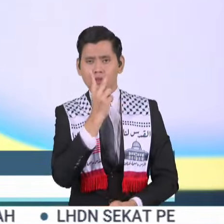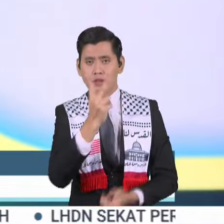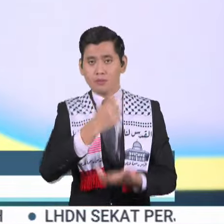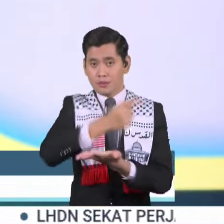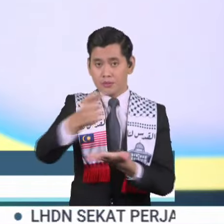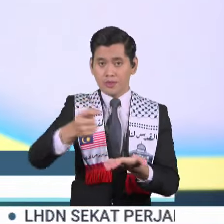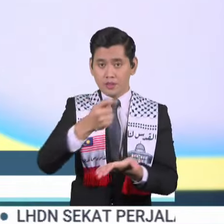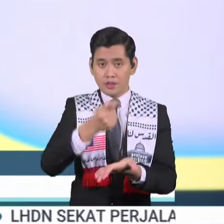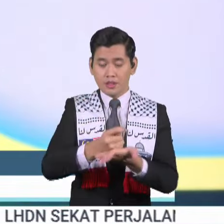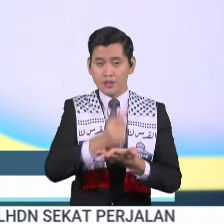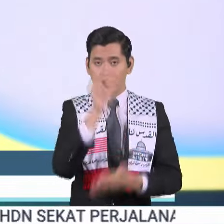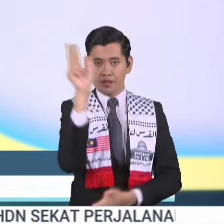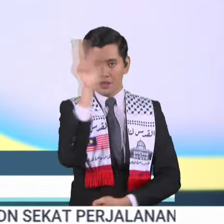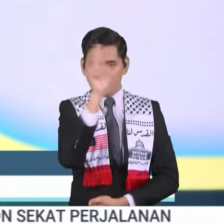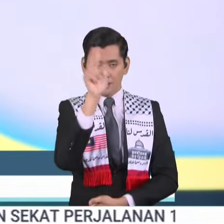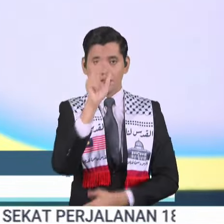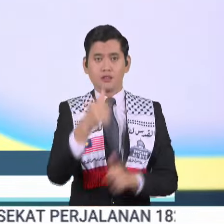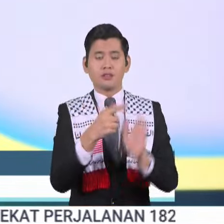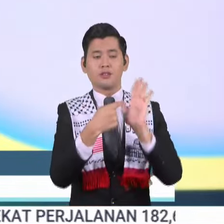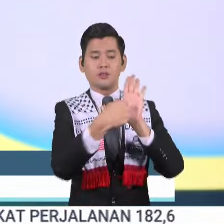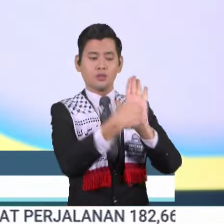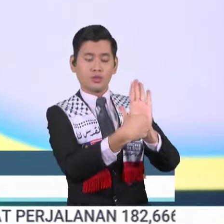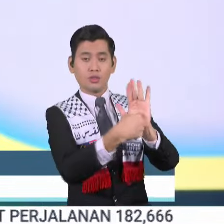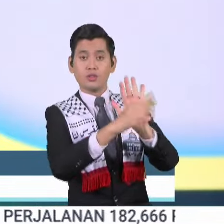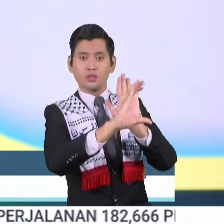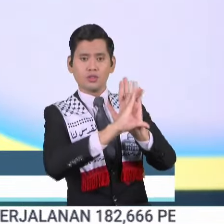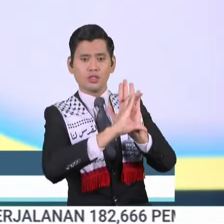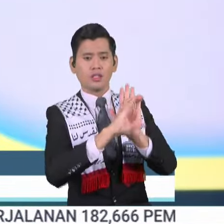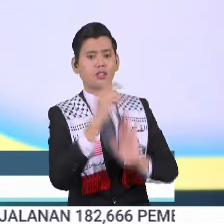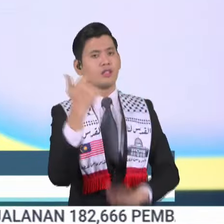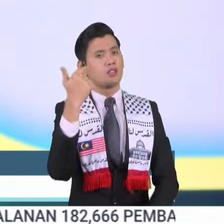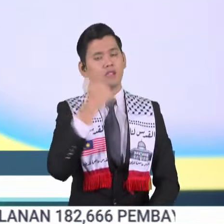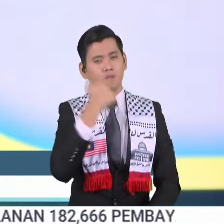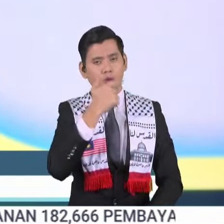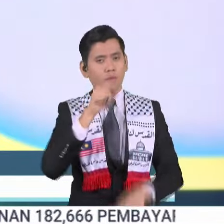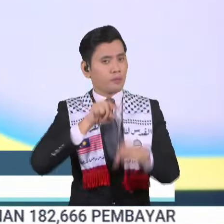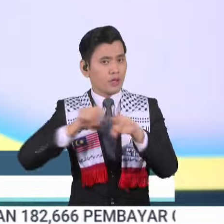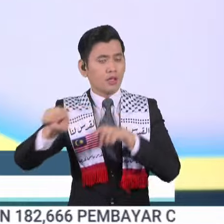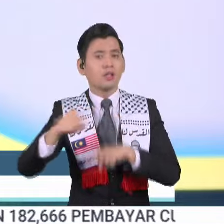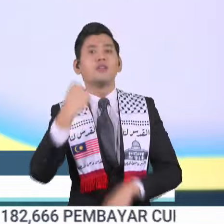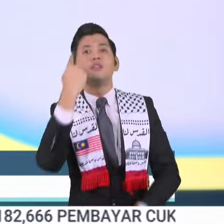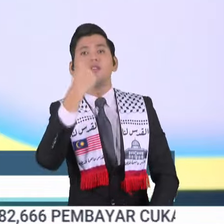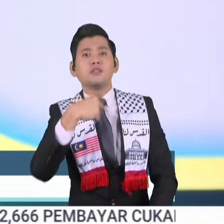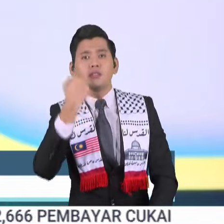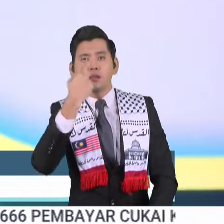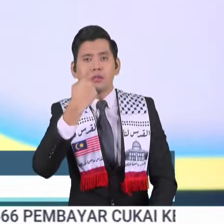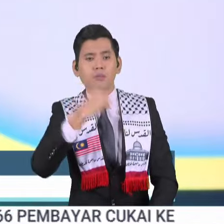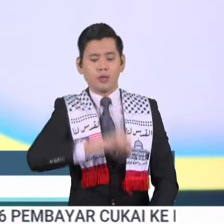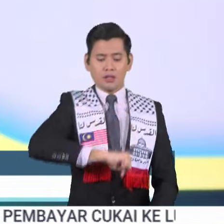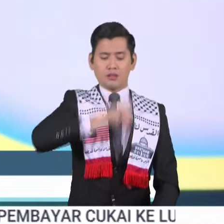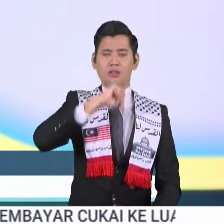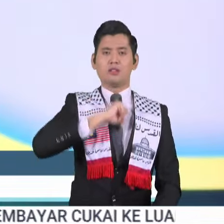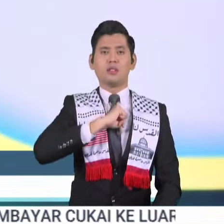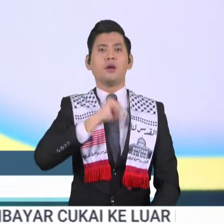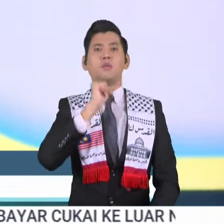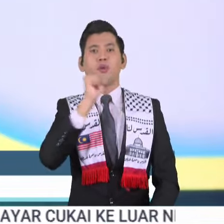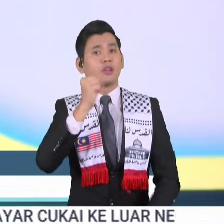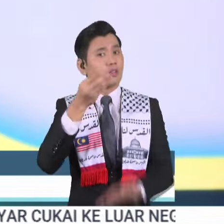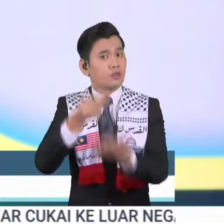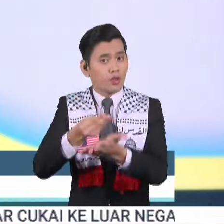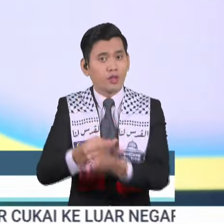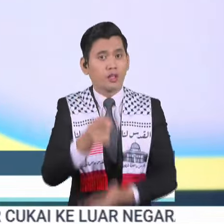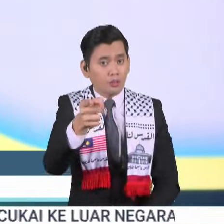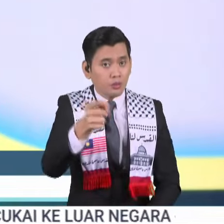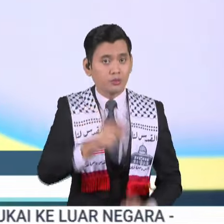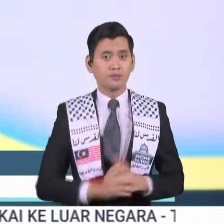contoh. Janganlah bersaing siapa lebih megah dan gagah. Bukan wang kamu pun. Jadi saya nak